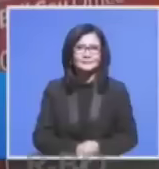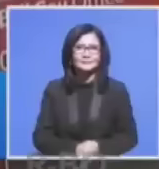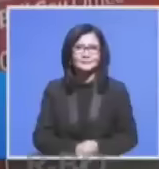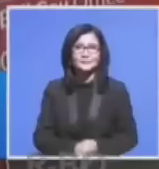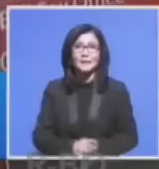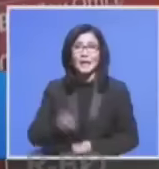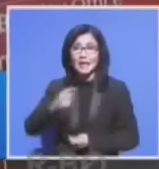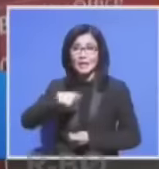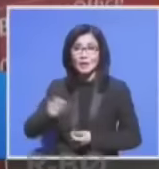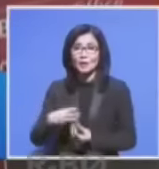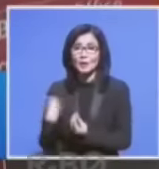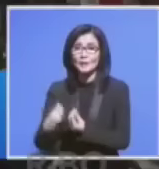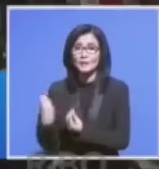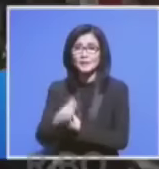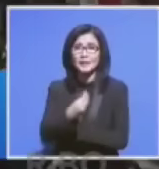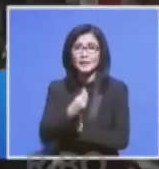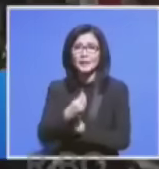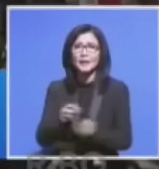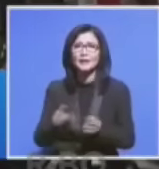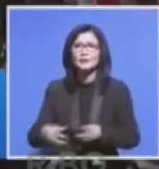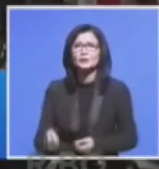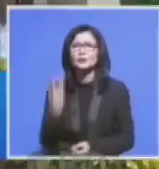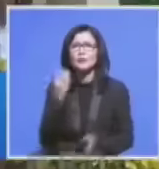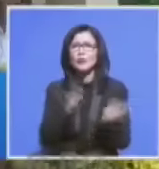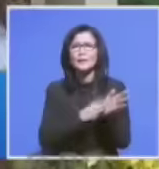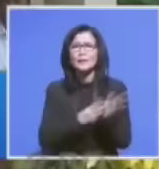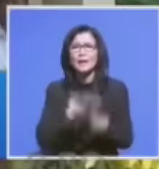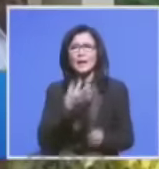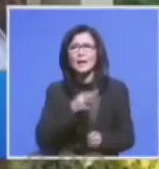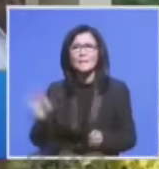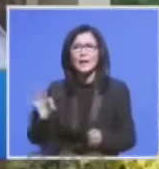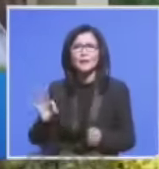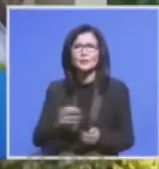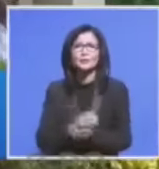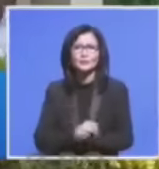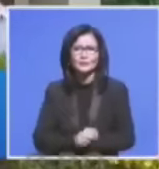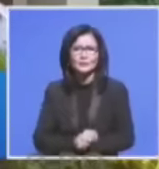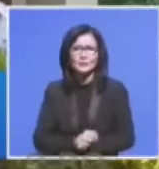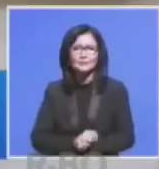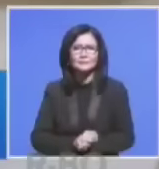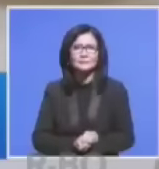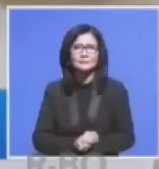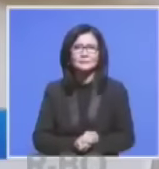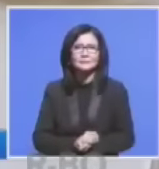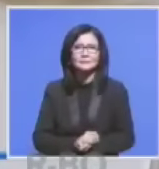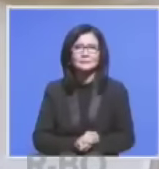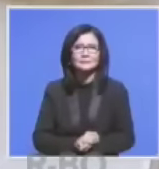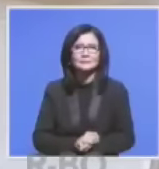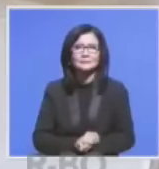Dan perjalanan umroh bermasalah kembali terungkap, polisi buka posko pengaduan.